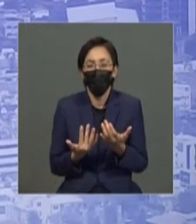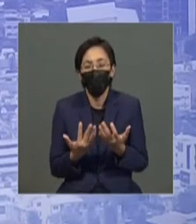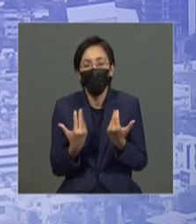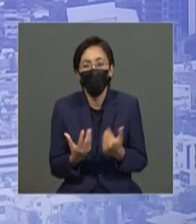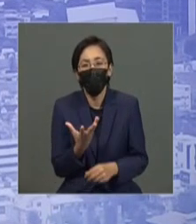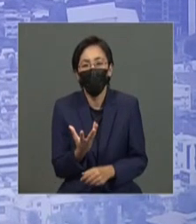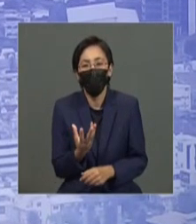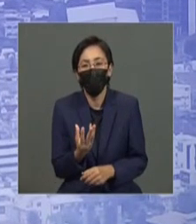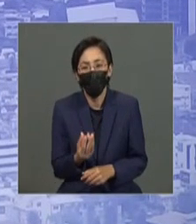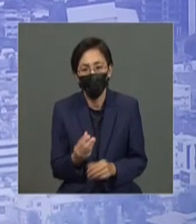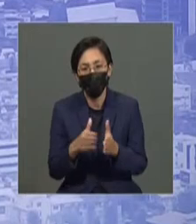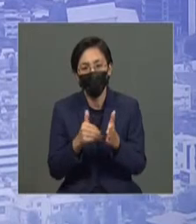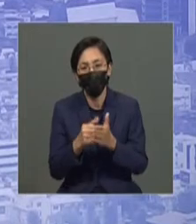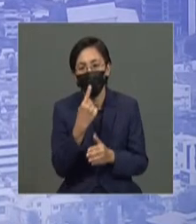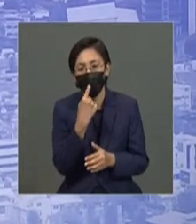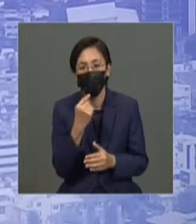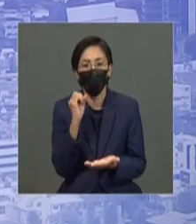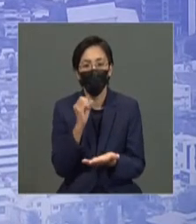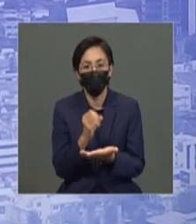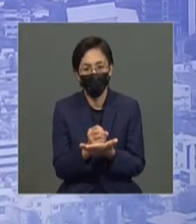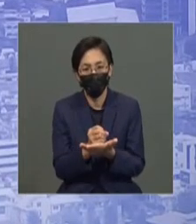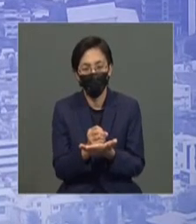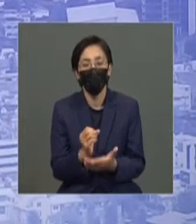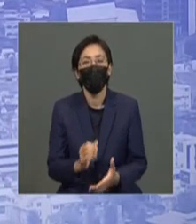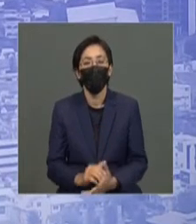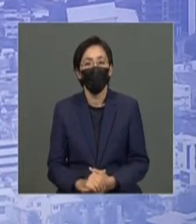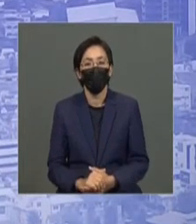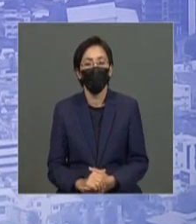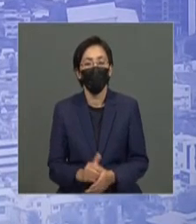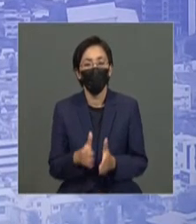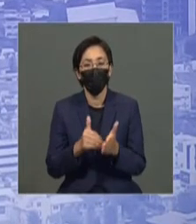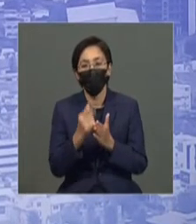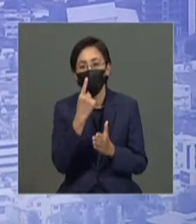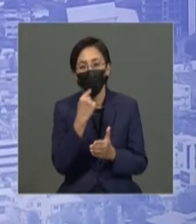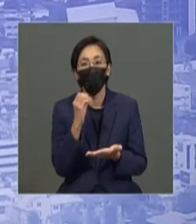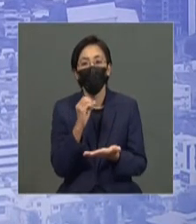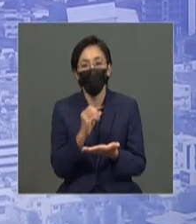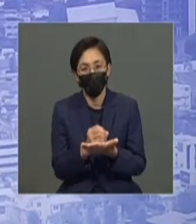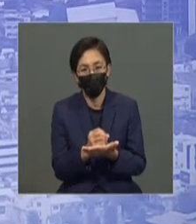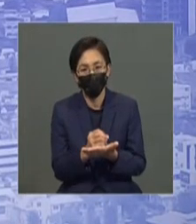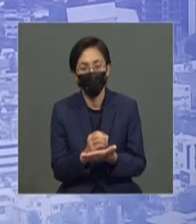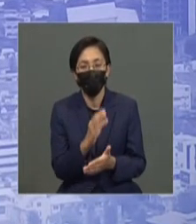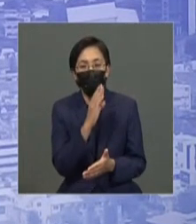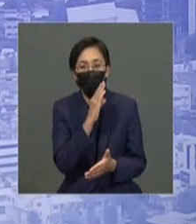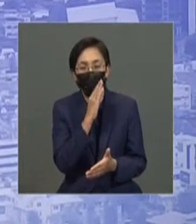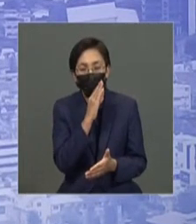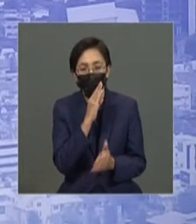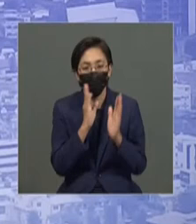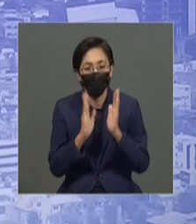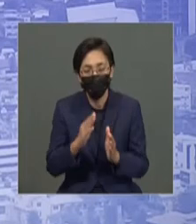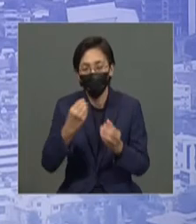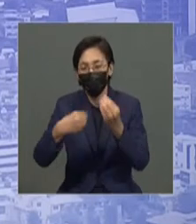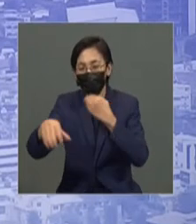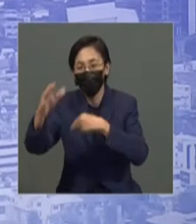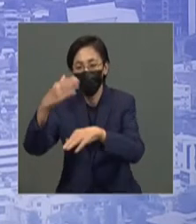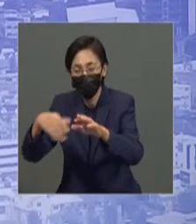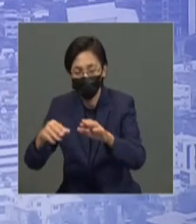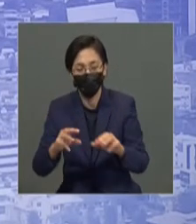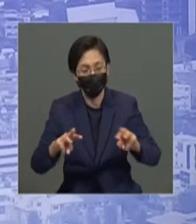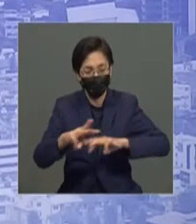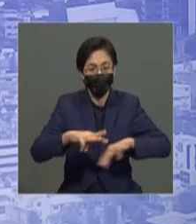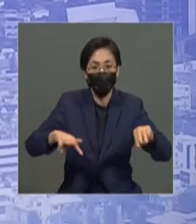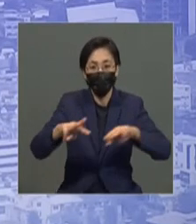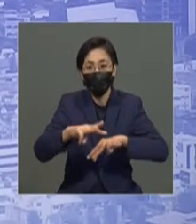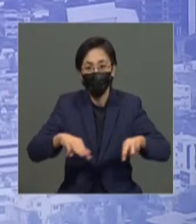อนนี้เนี่ยสีแดงก็เป็นศูนย์เลยนะคะก็จะเห็นว่าเมื่อมีผู้ป่วยจำนวนหนึ่งกลับบ้านเตียงว่างล